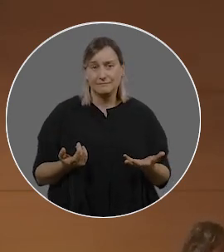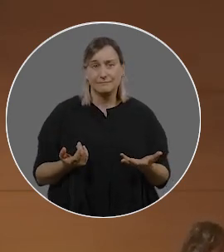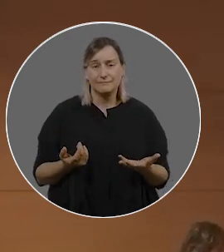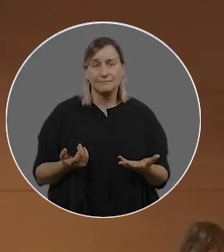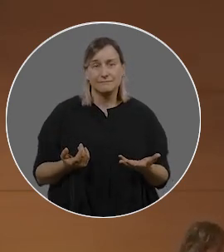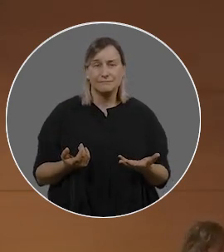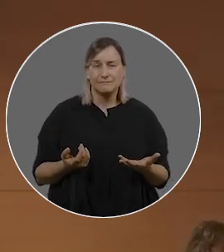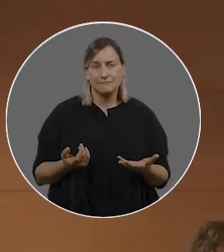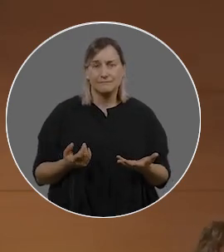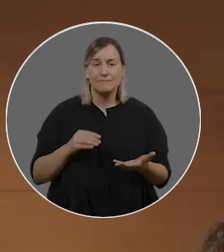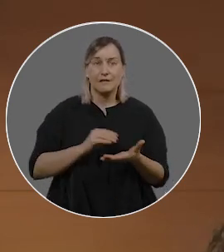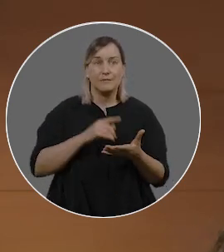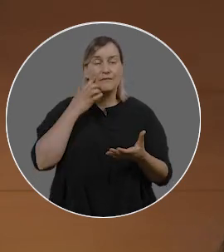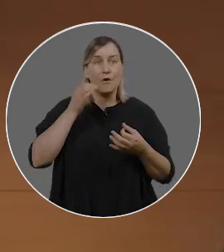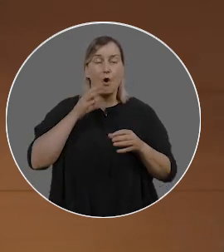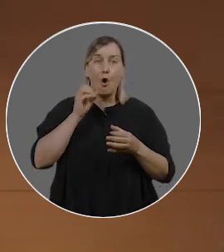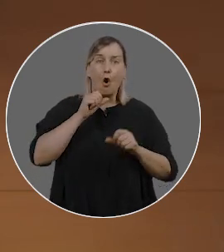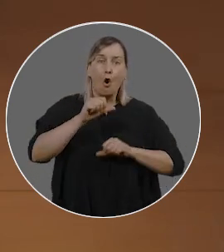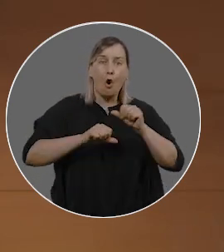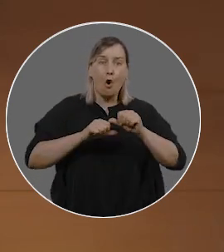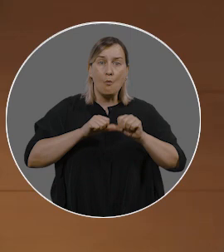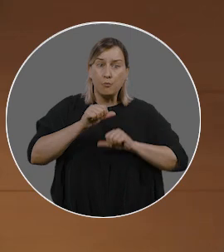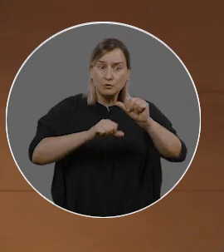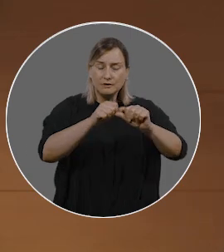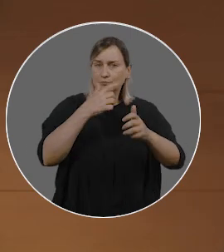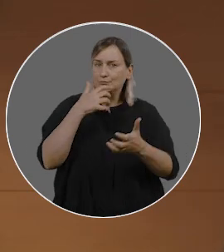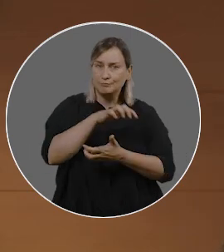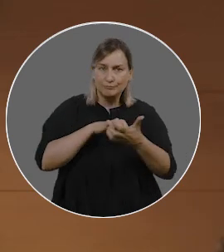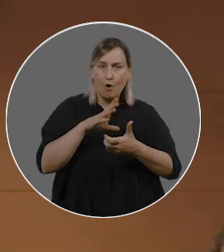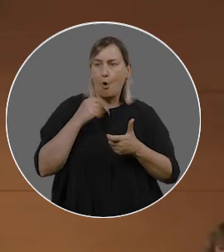Llavors, és moltes vegades que o el procés